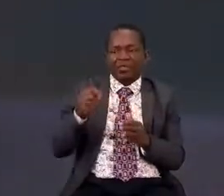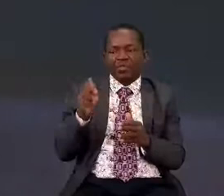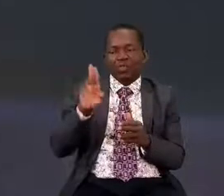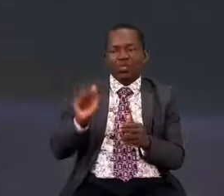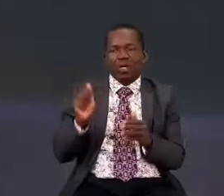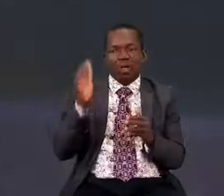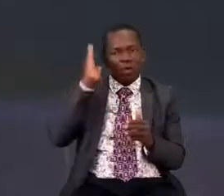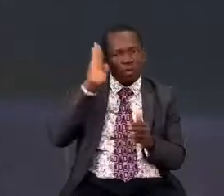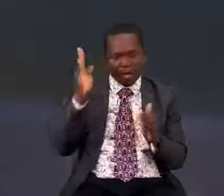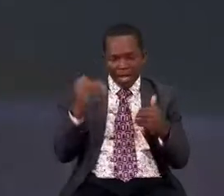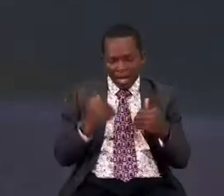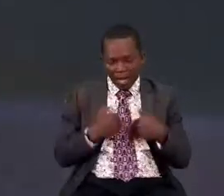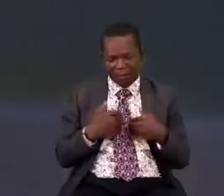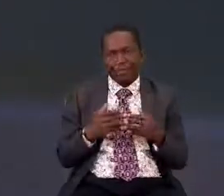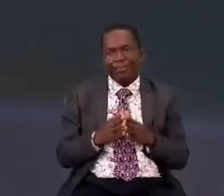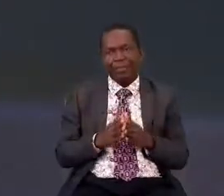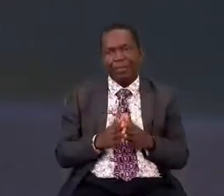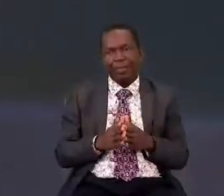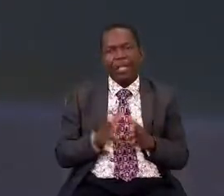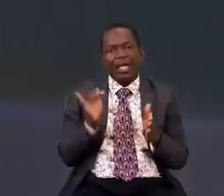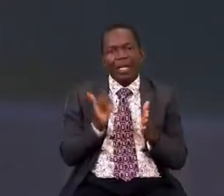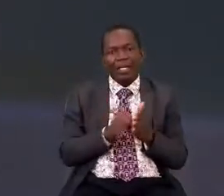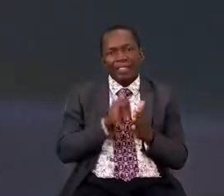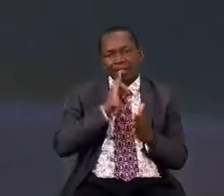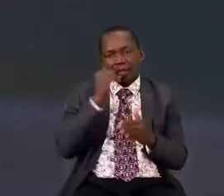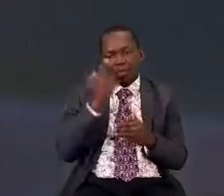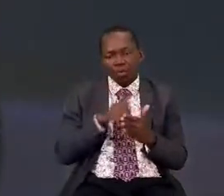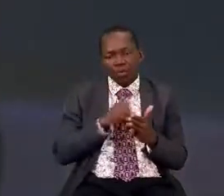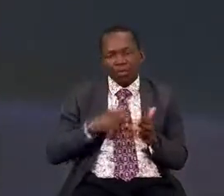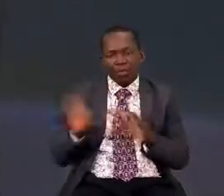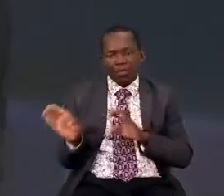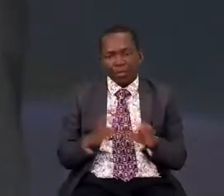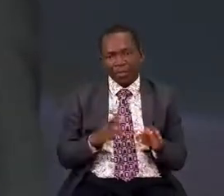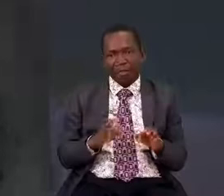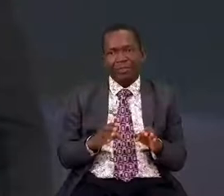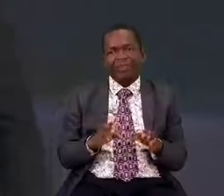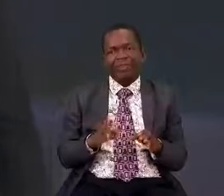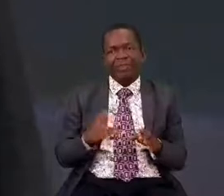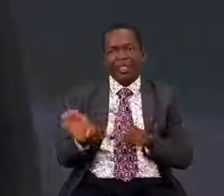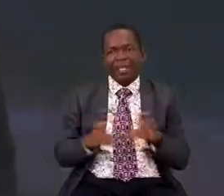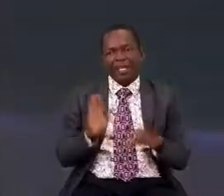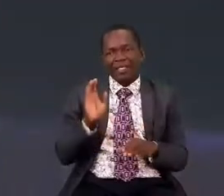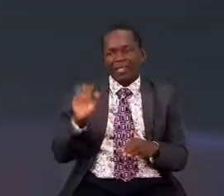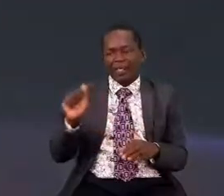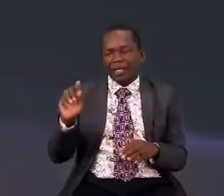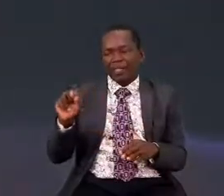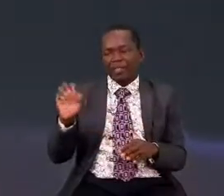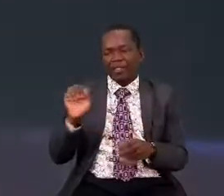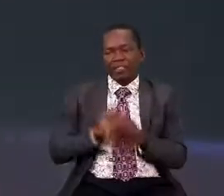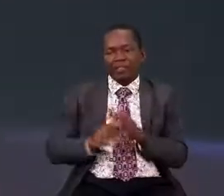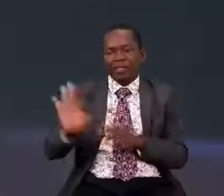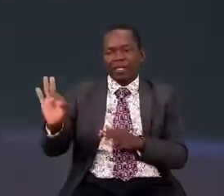Actes, chapitre 9, verset 6. Actes 9, lisons là le verset